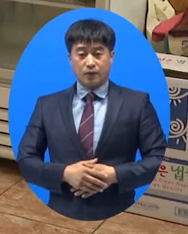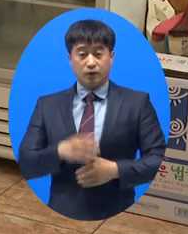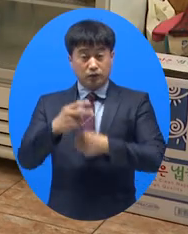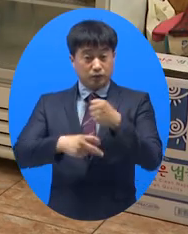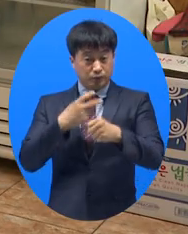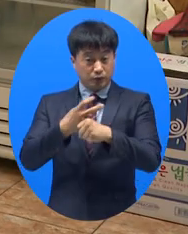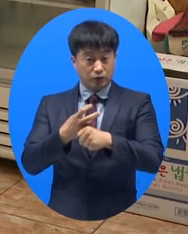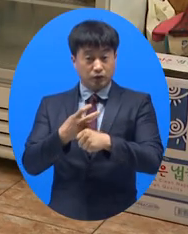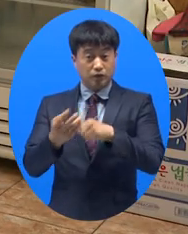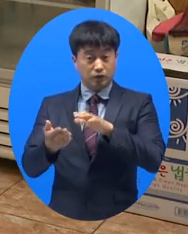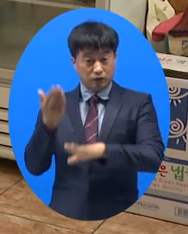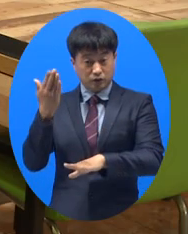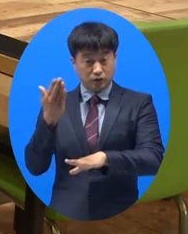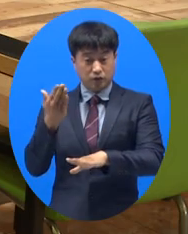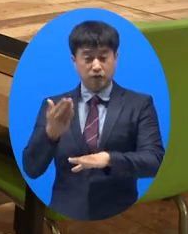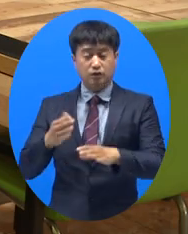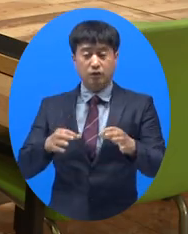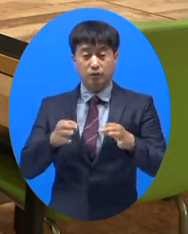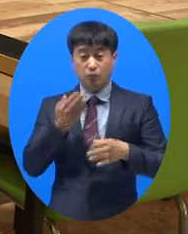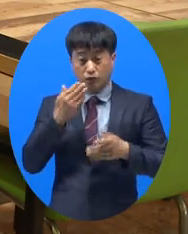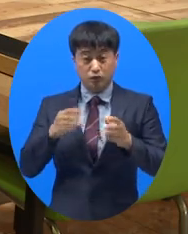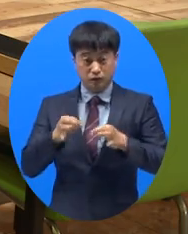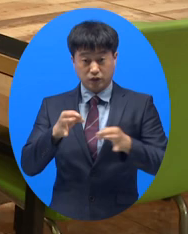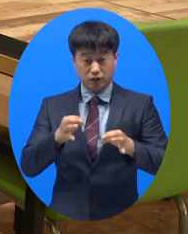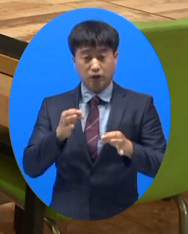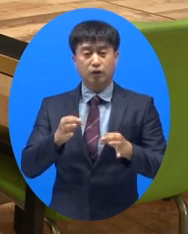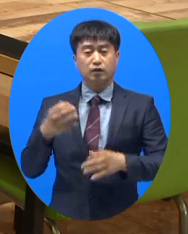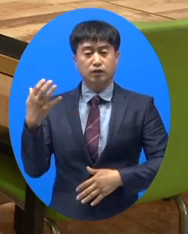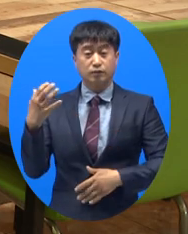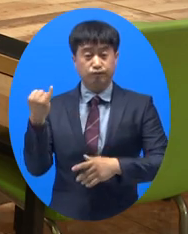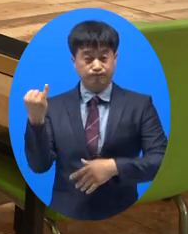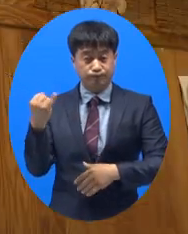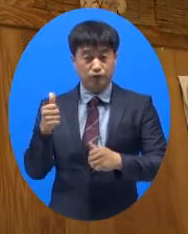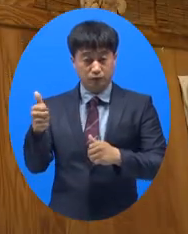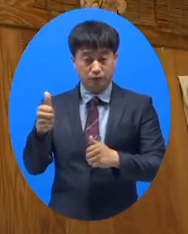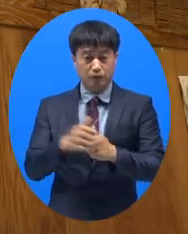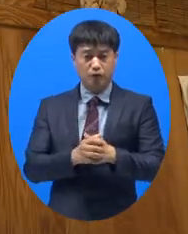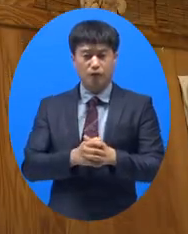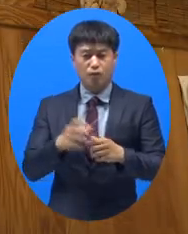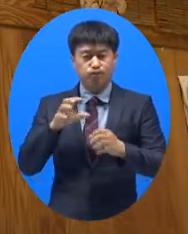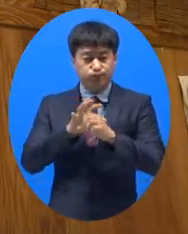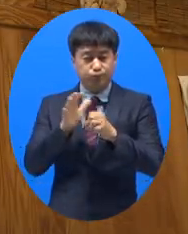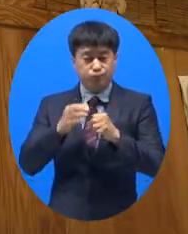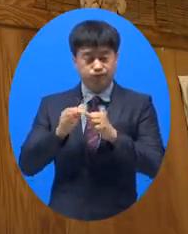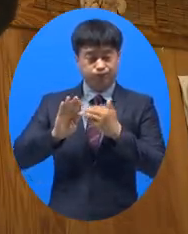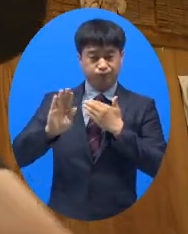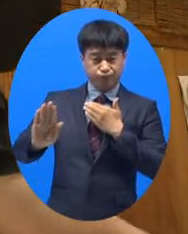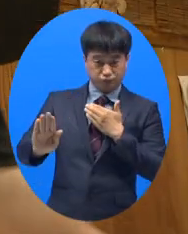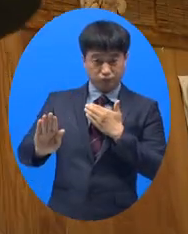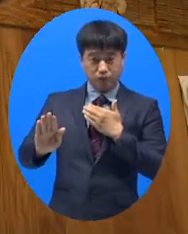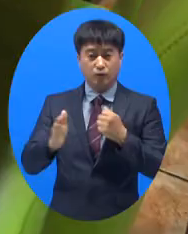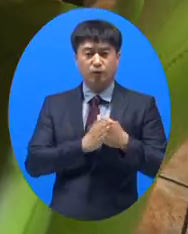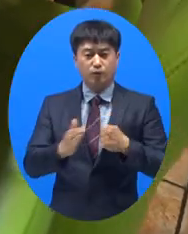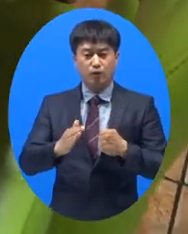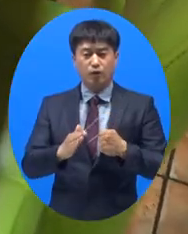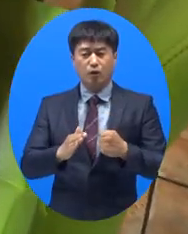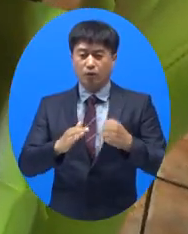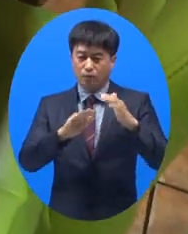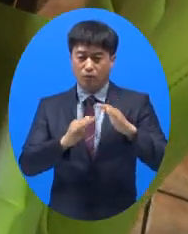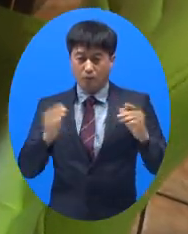20년 넘게 음식점을 운영해온 한상규 씨. 코로나19로 인한 사회적 거리두기 탓에 메뉴까지 바꿔가며